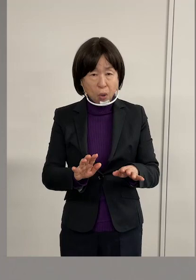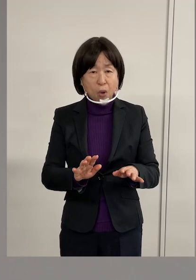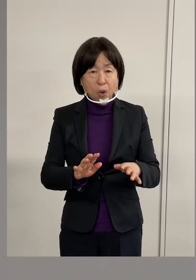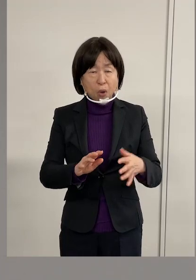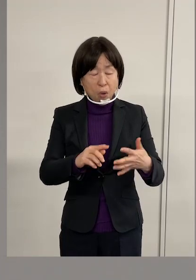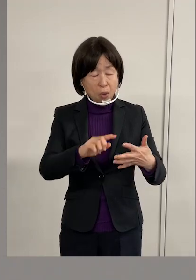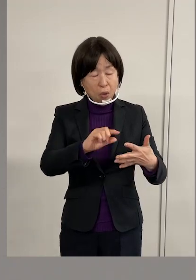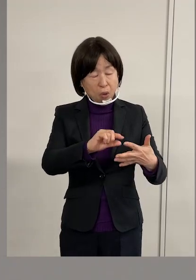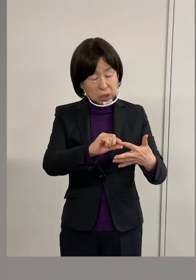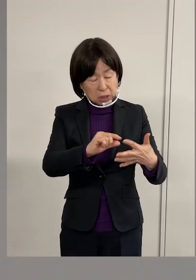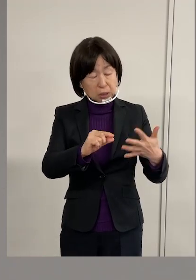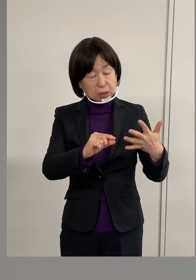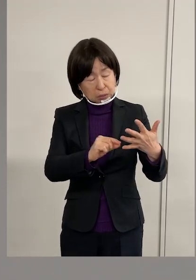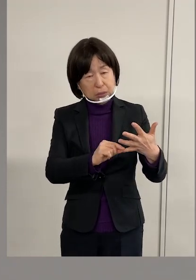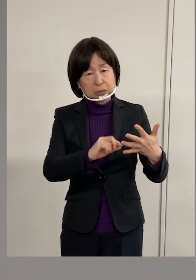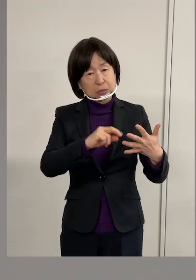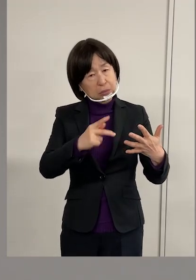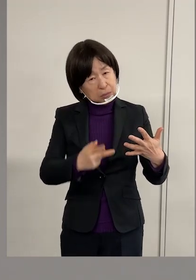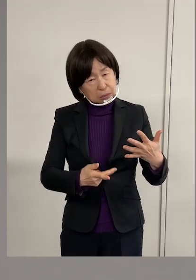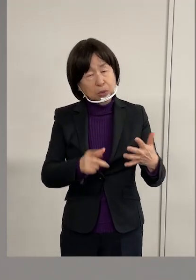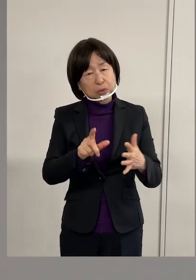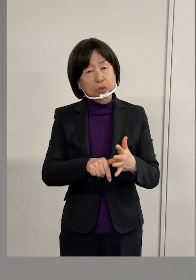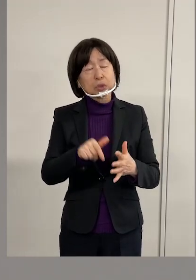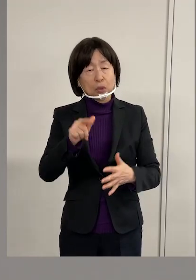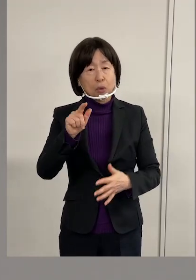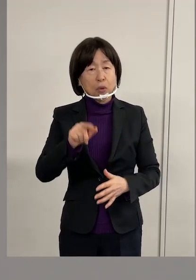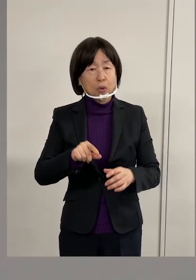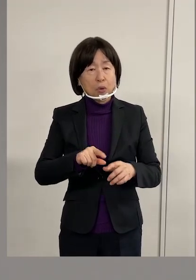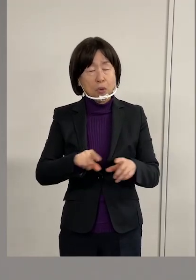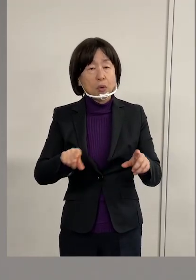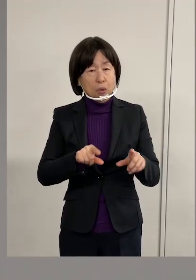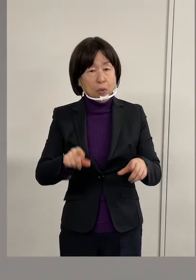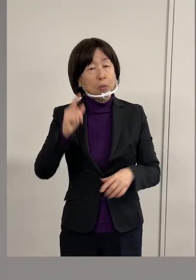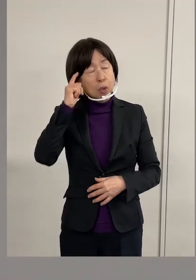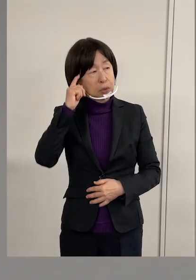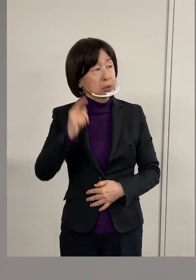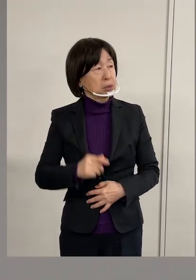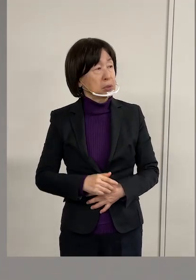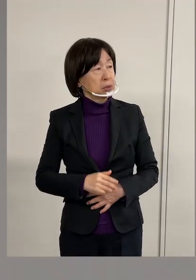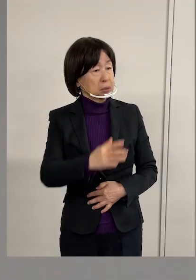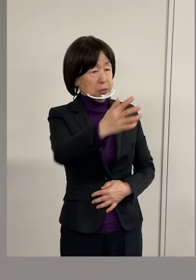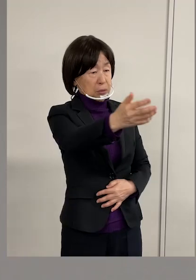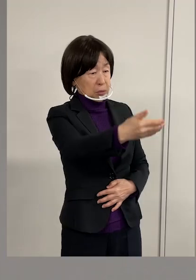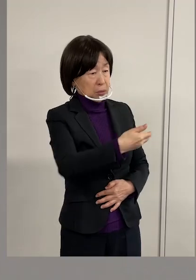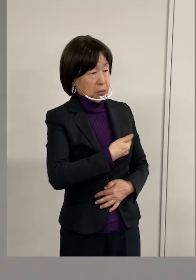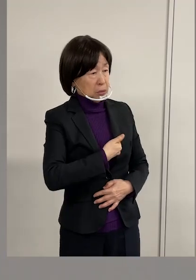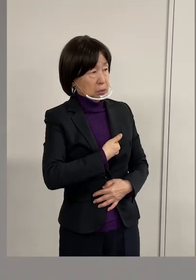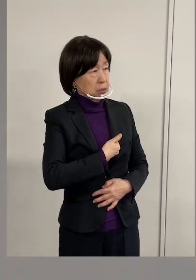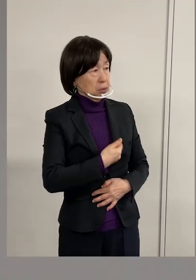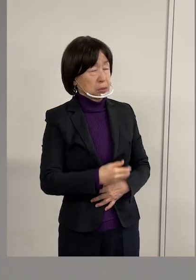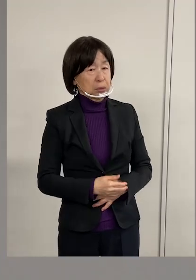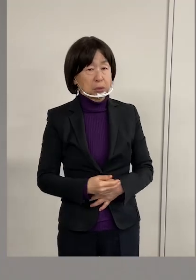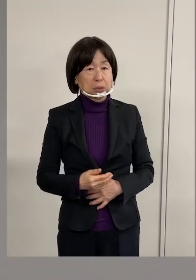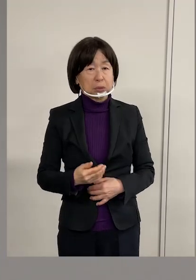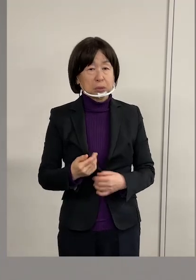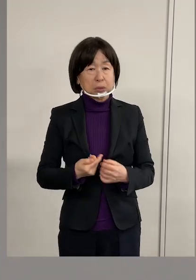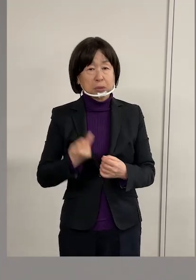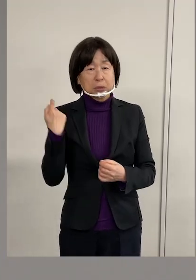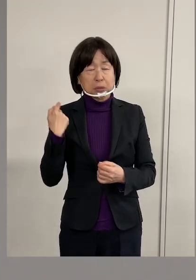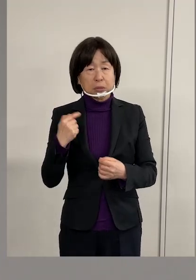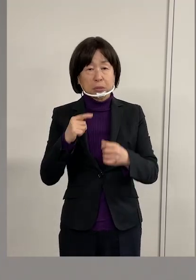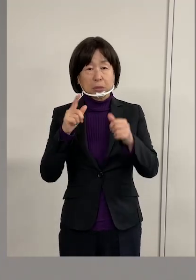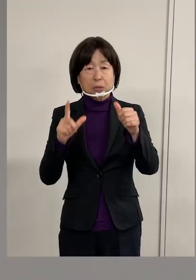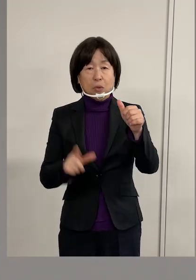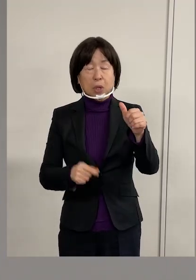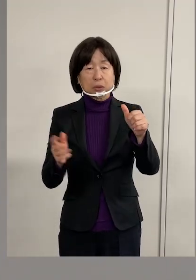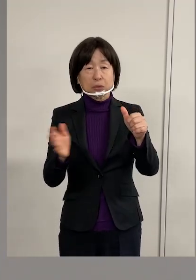やむを得ないのかなというふうには思います。 昨年の確か5月ぐらいに同様の質問をしたときには、まだ市長そのいわ